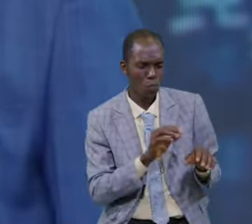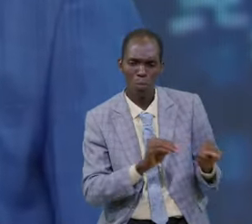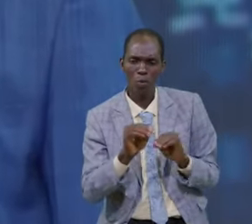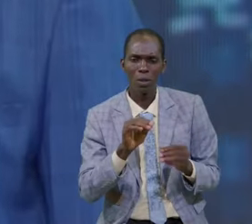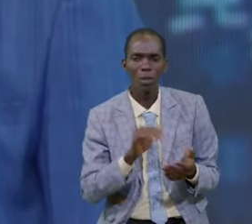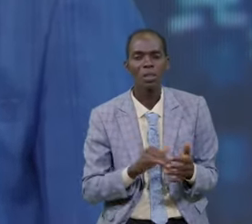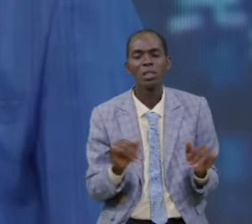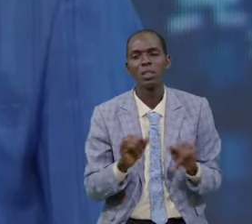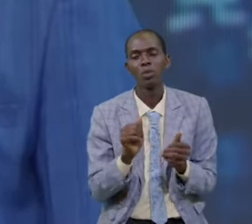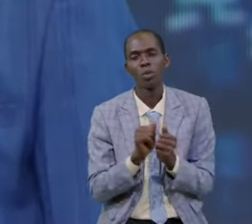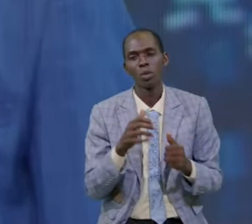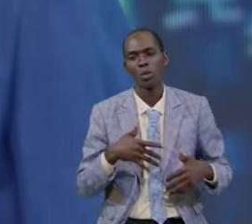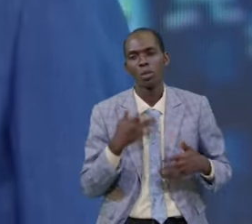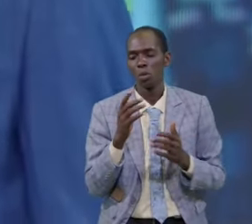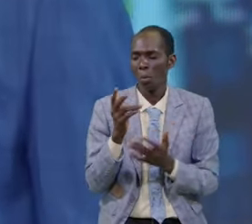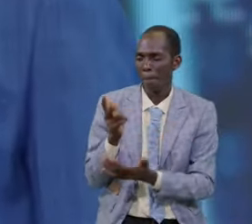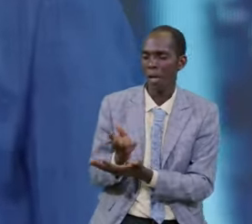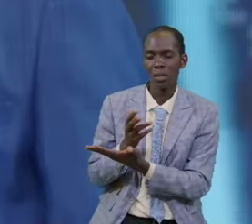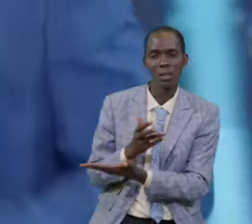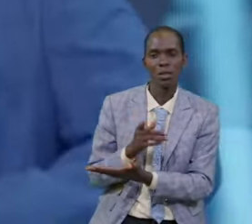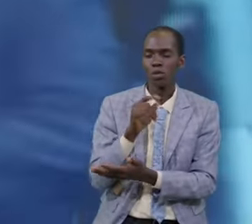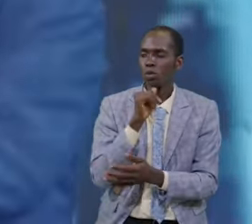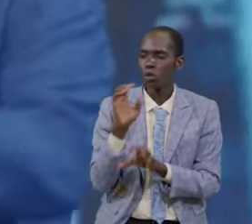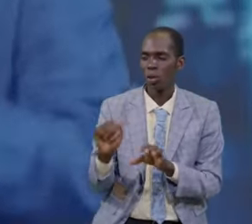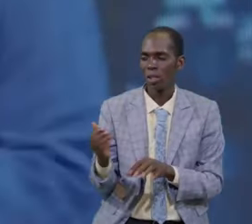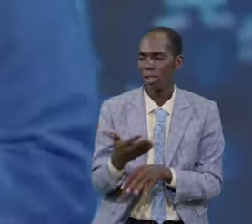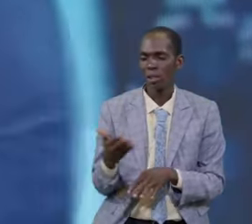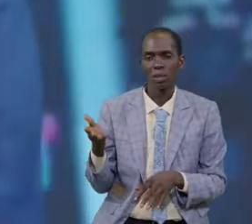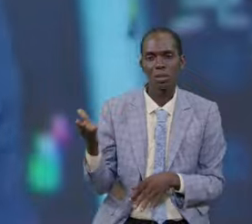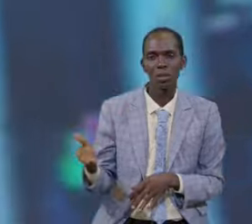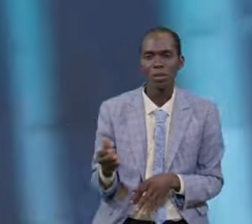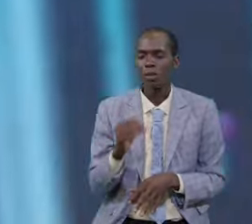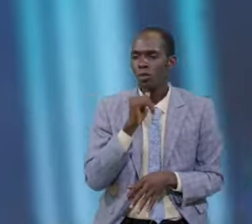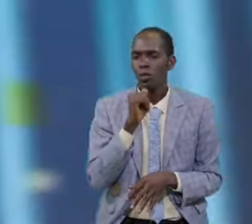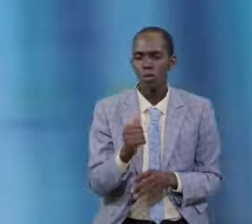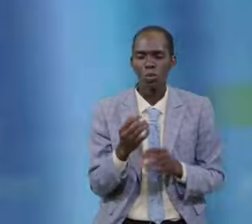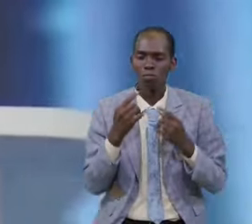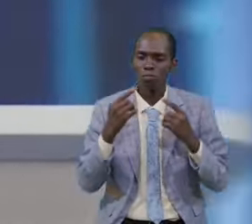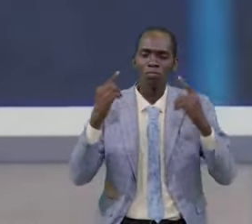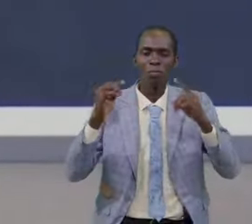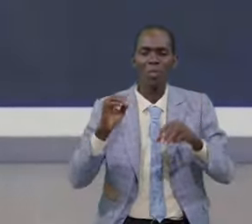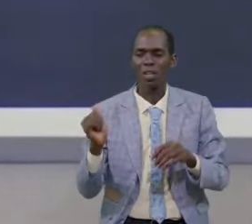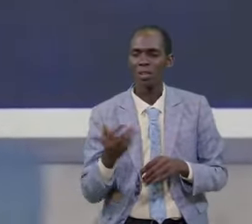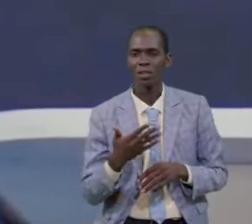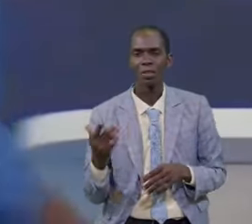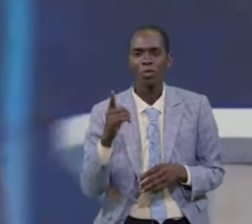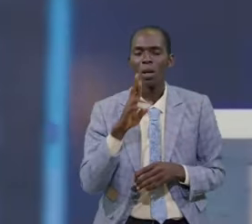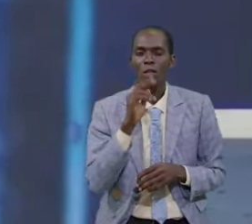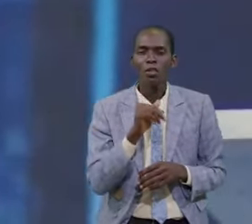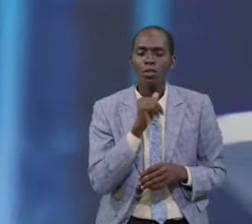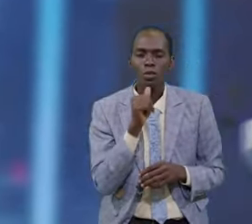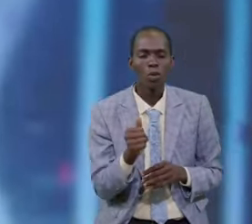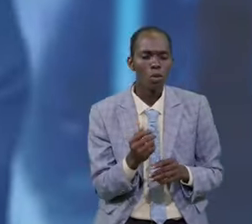ça là-bas, vous ne faites rien, vous n'agissez pas, vous ne réalisez rien du tout. Vous n'allez nulle